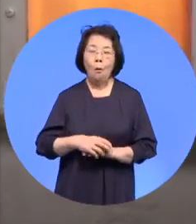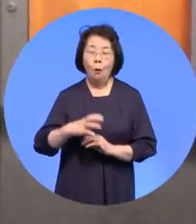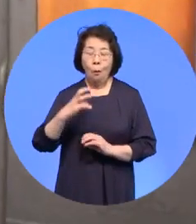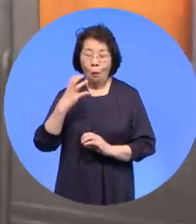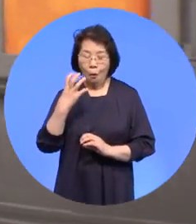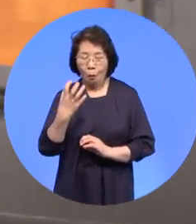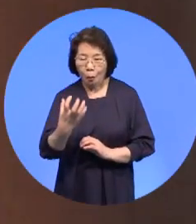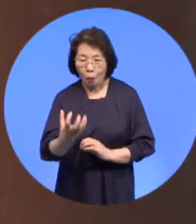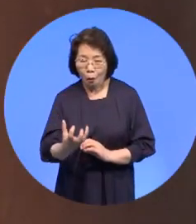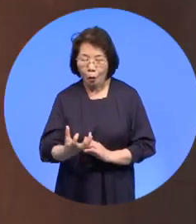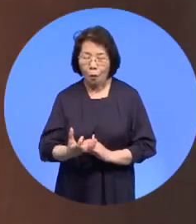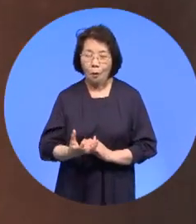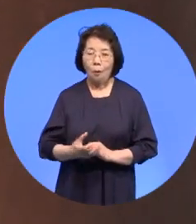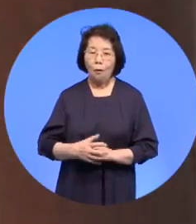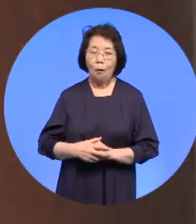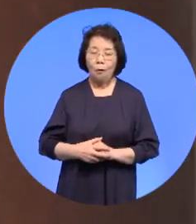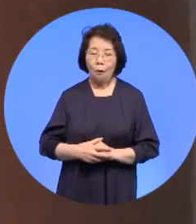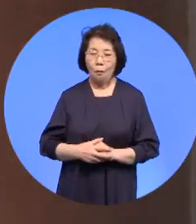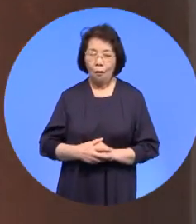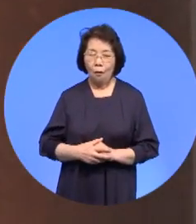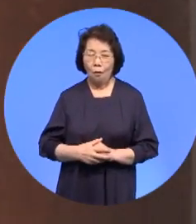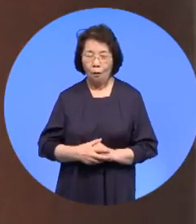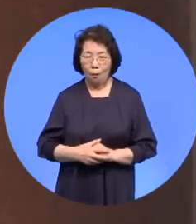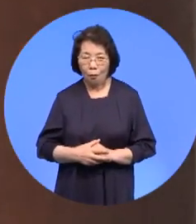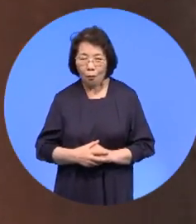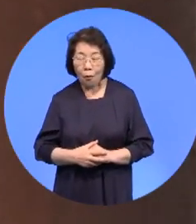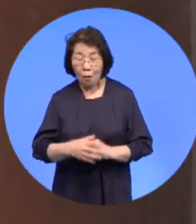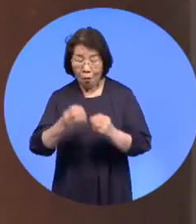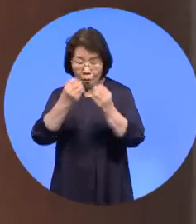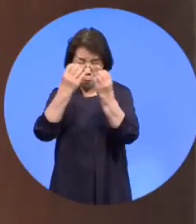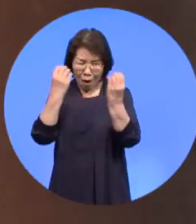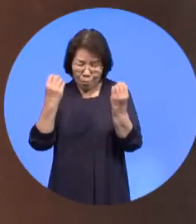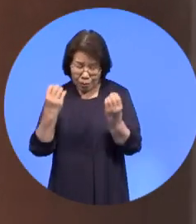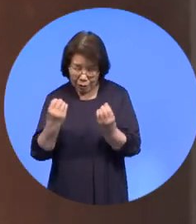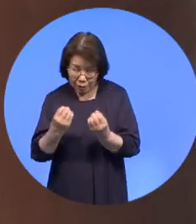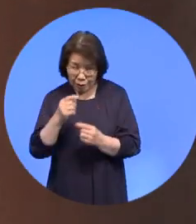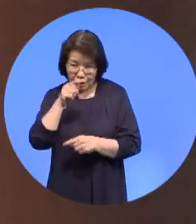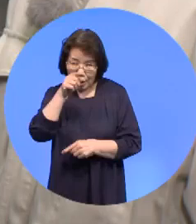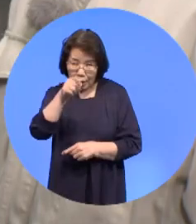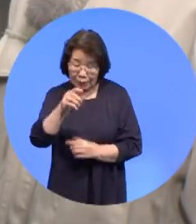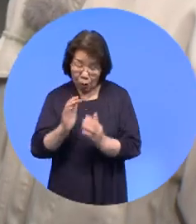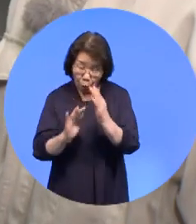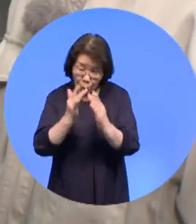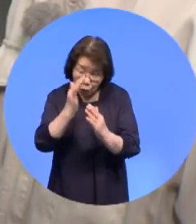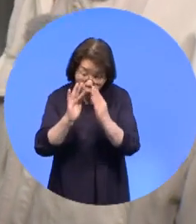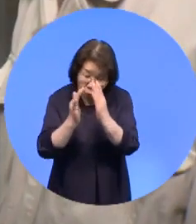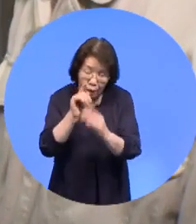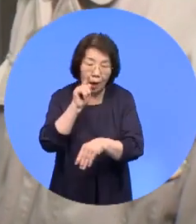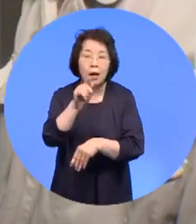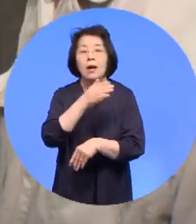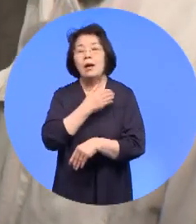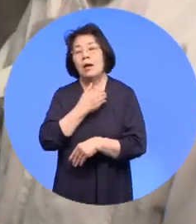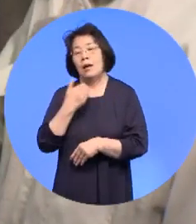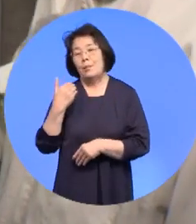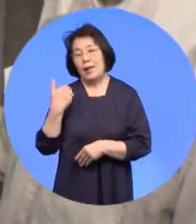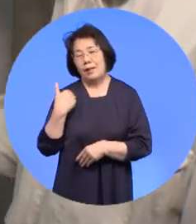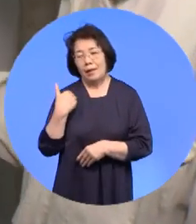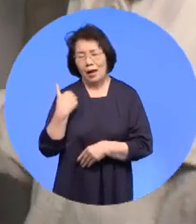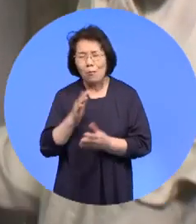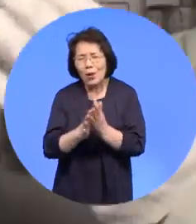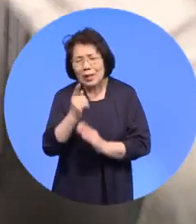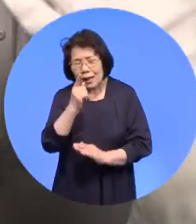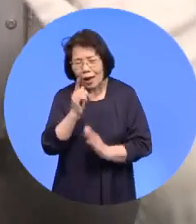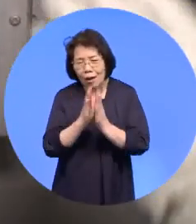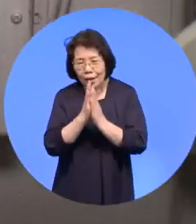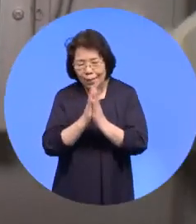はジャンがませんまっ米蔵美味しかったんですけどよ眩しい向こうに何か炎だけ見えたんですけどチョコ1件も